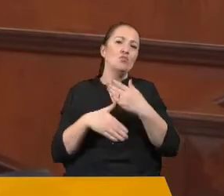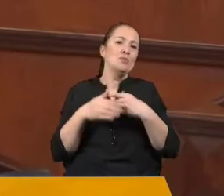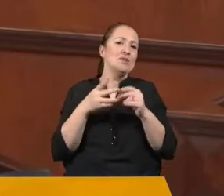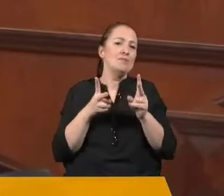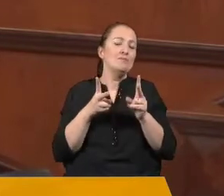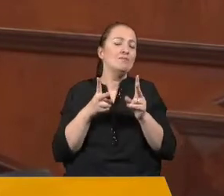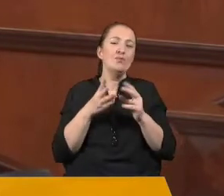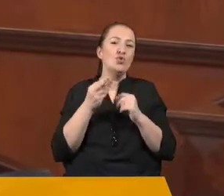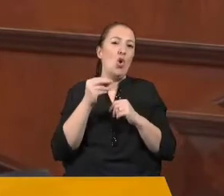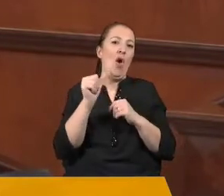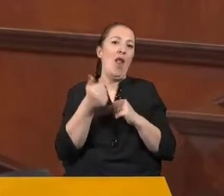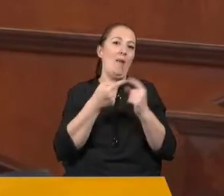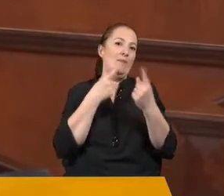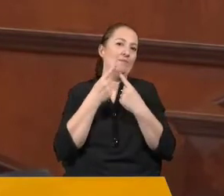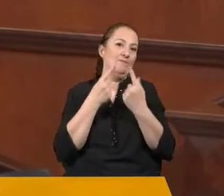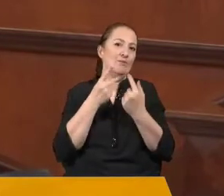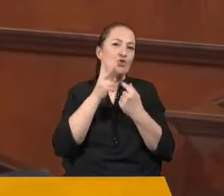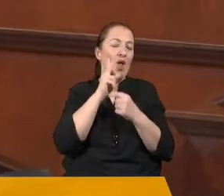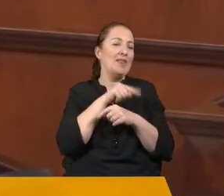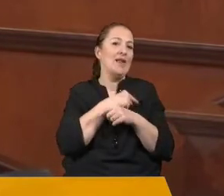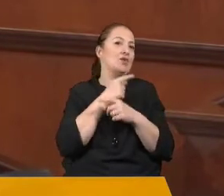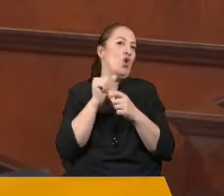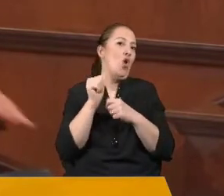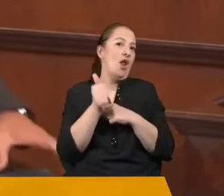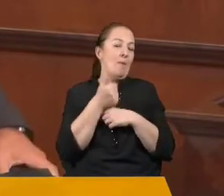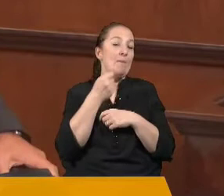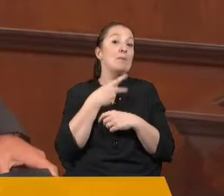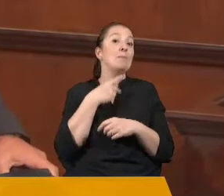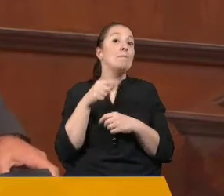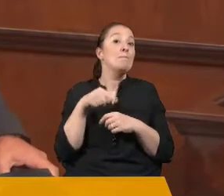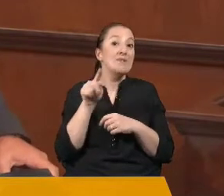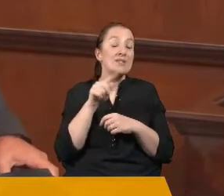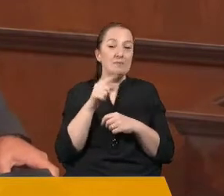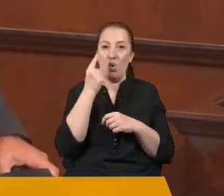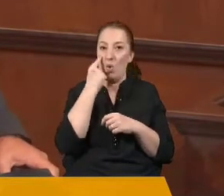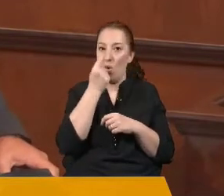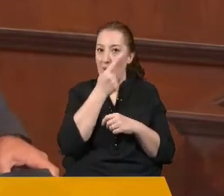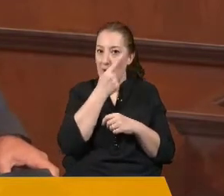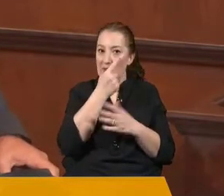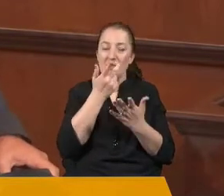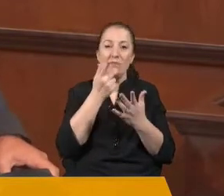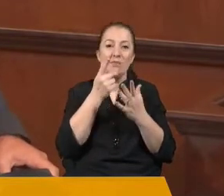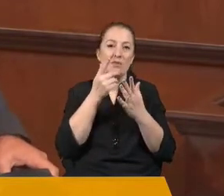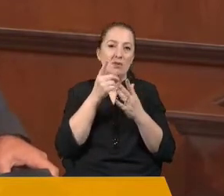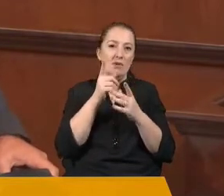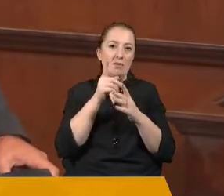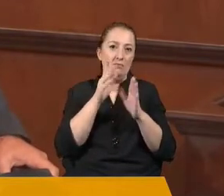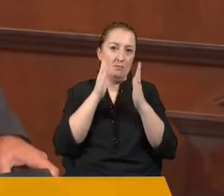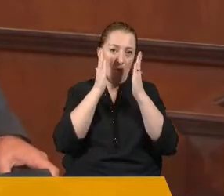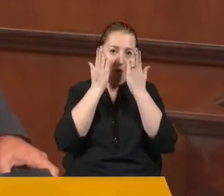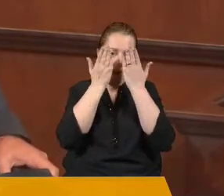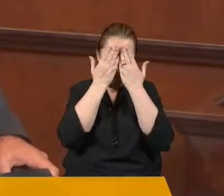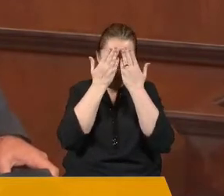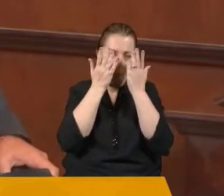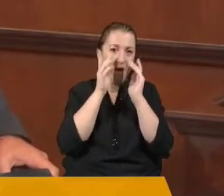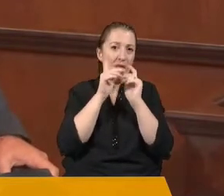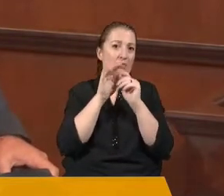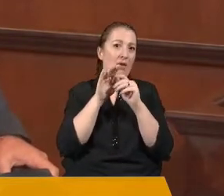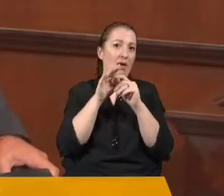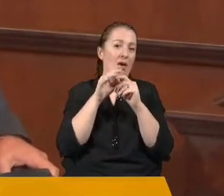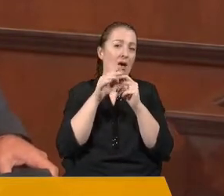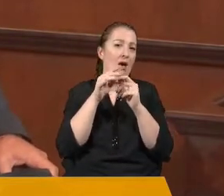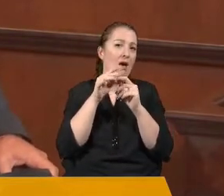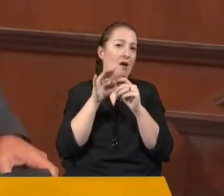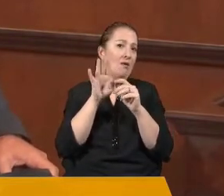derece önemli. Son derece önemli. Bizim gözlerimizi kapatmaya, kulaklarımızı tıkamaya lüksümüz yok